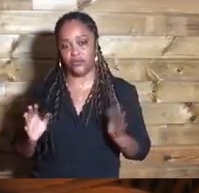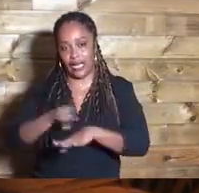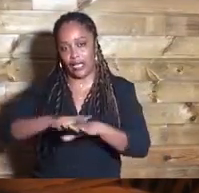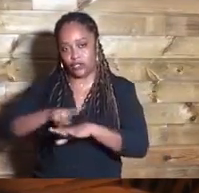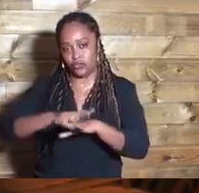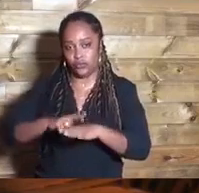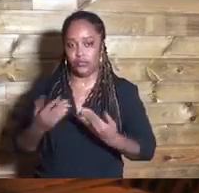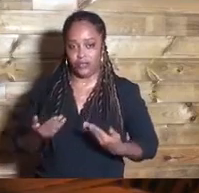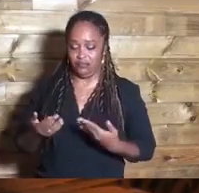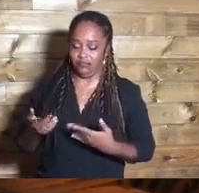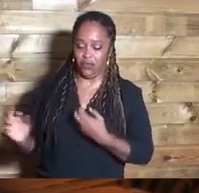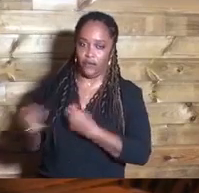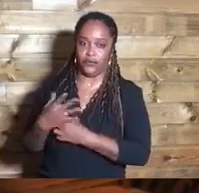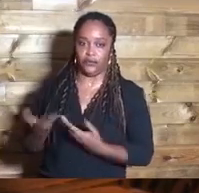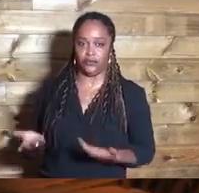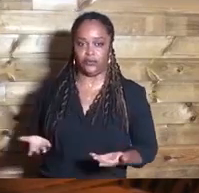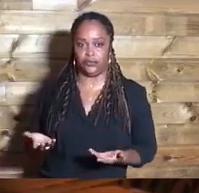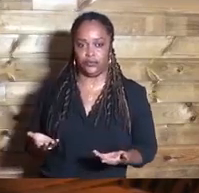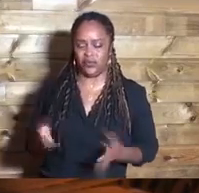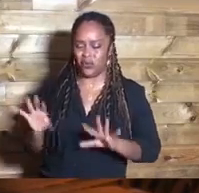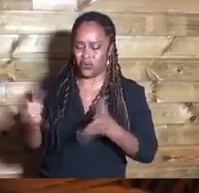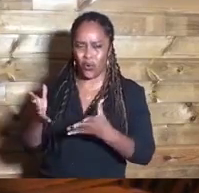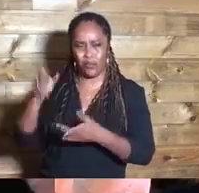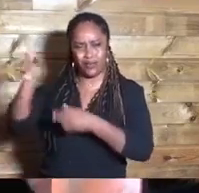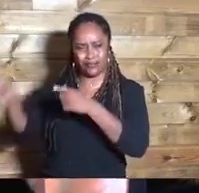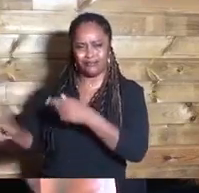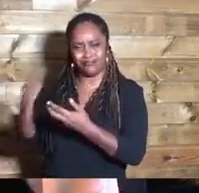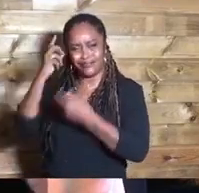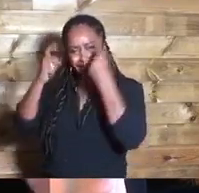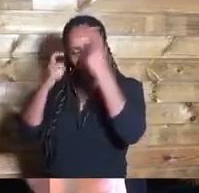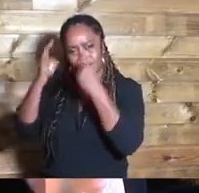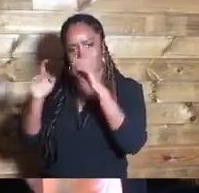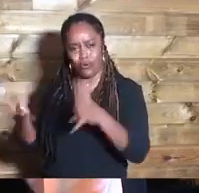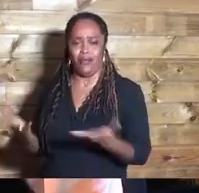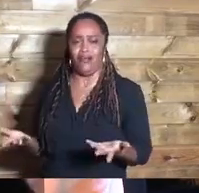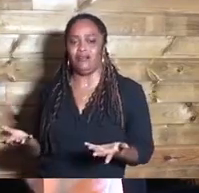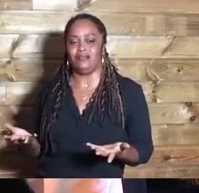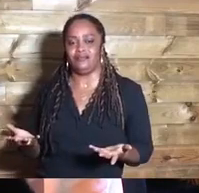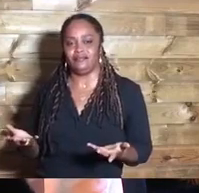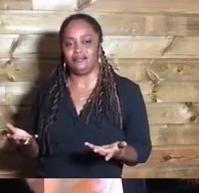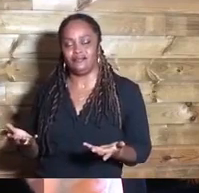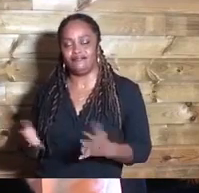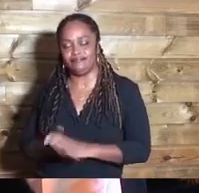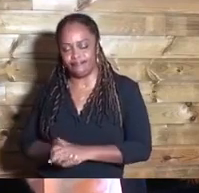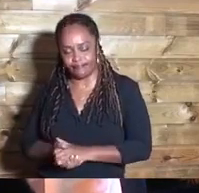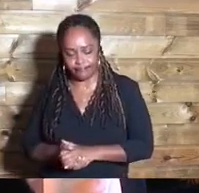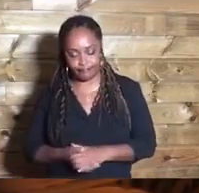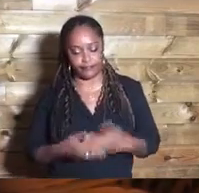pour dire en qui j'en ai qu'à réfléchir sur devenir à la Guadeloupe. Alors,